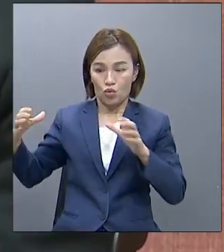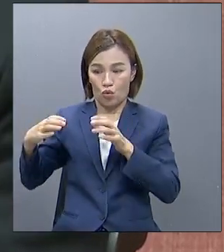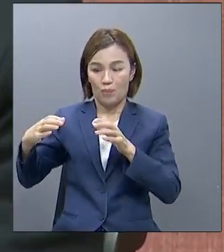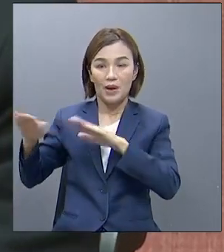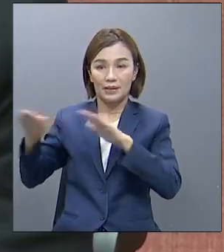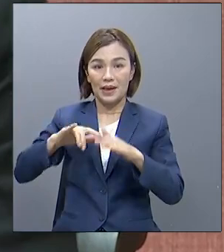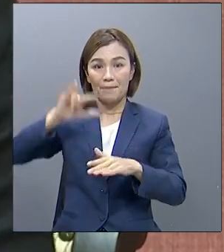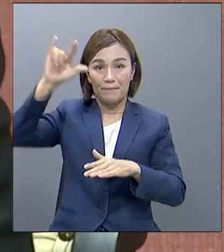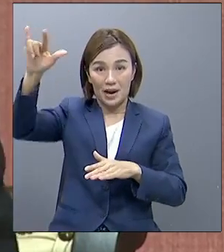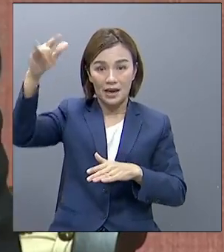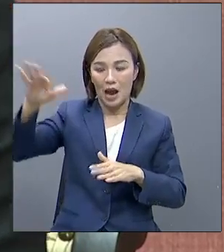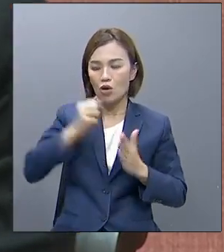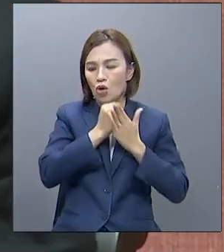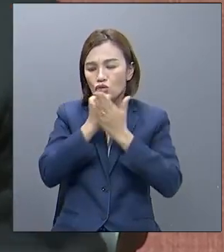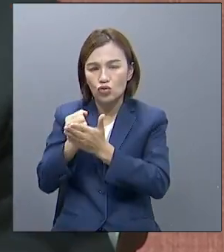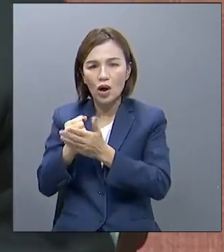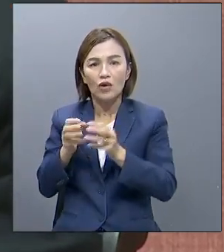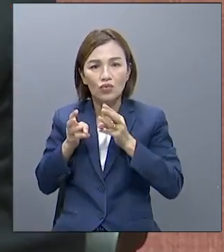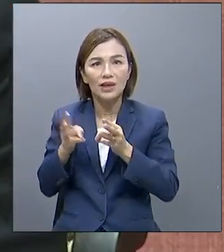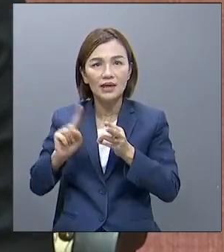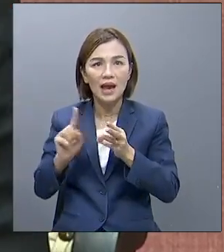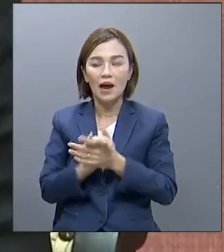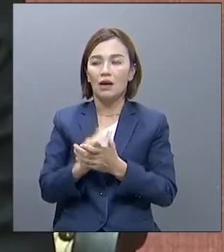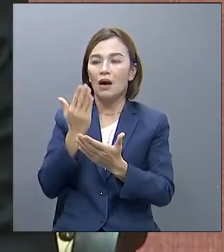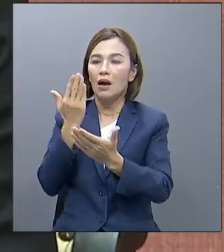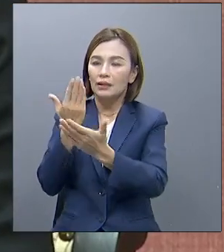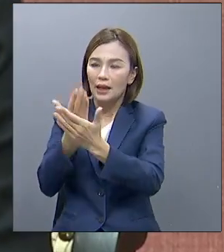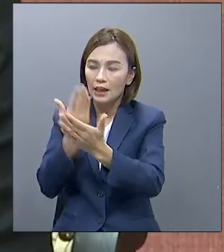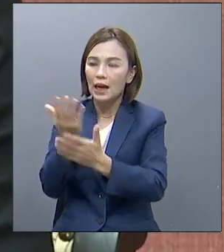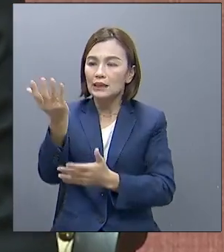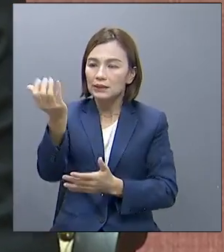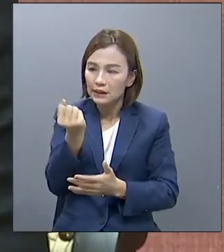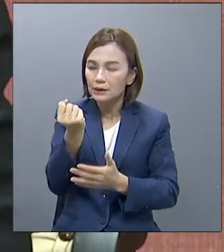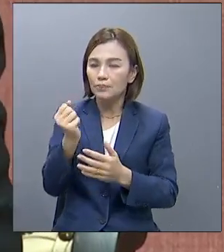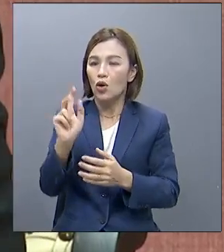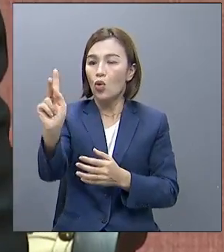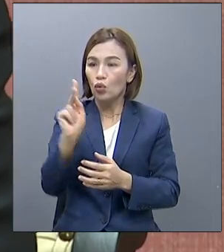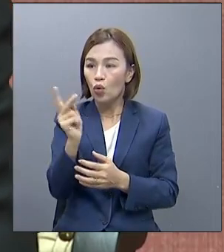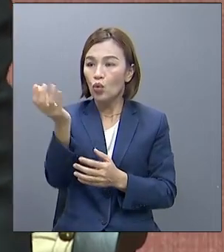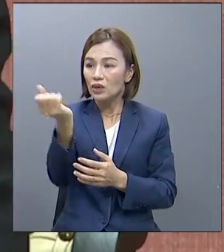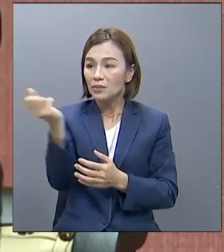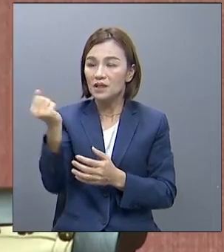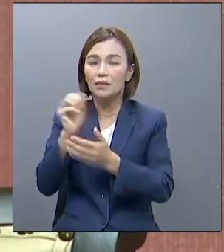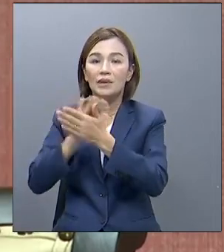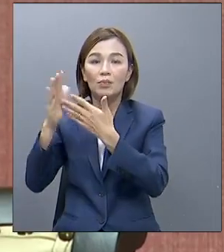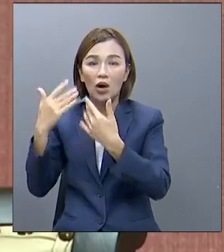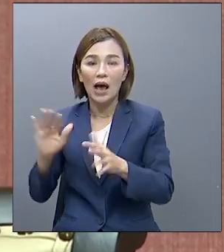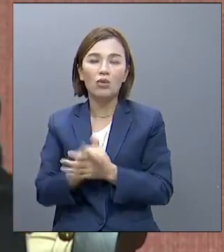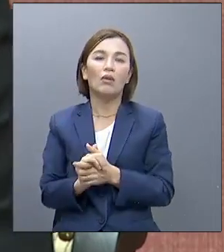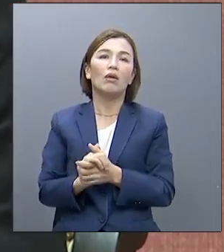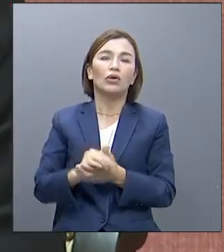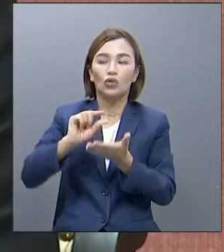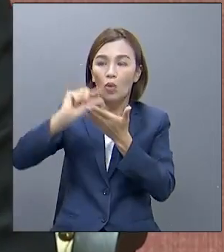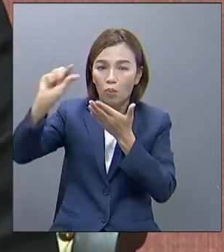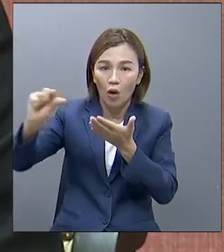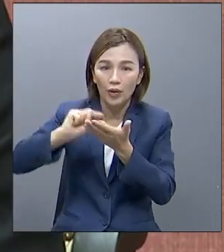แล้วเป็นการเหมือนกู้ธนาคารหรือกู้หนี้มาเรียบร้อยแล้วนะครับและมีค่าใช้จ่ายที่ต้องไปชำระ